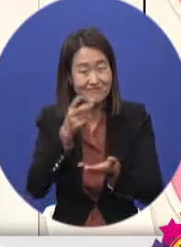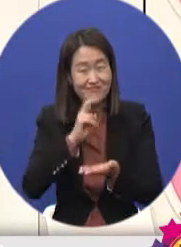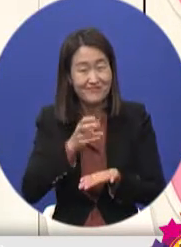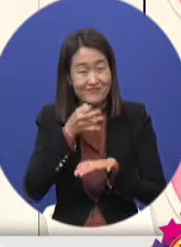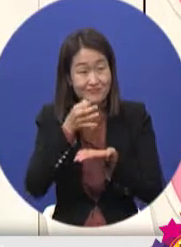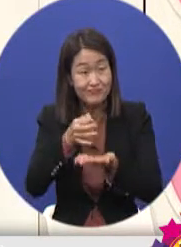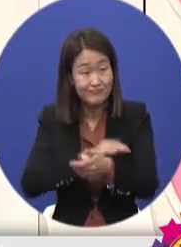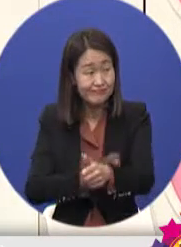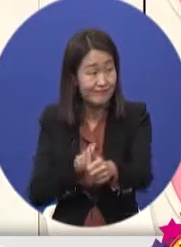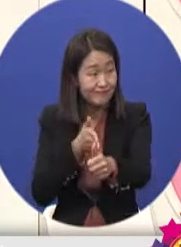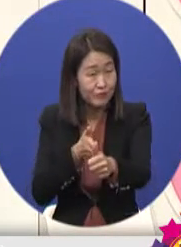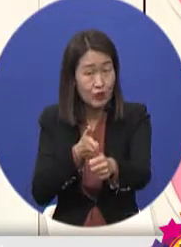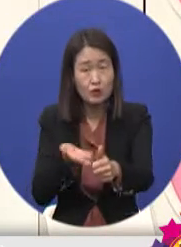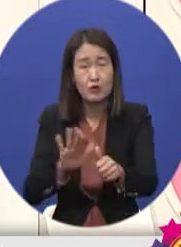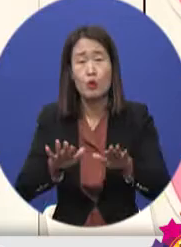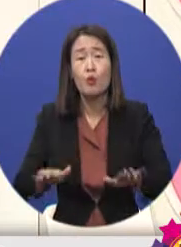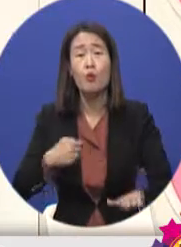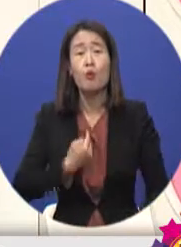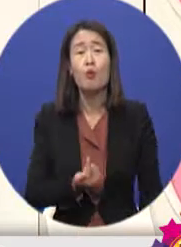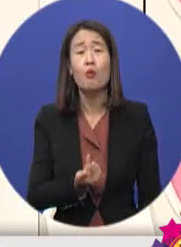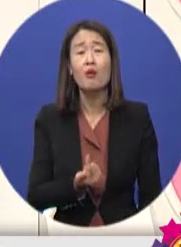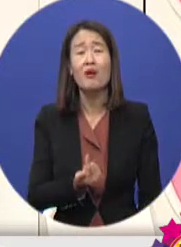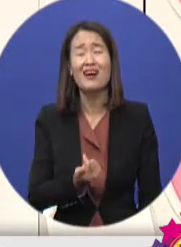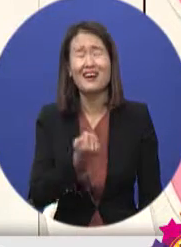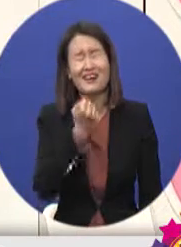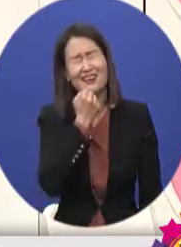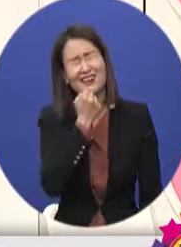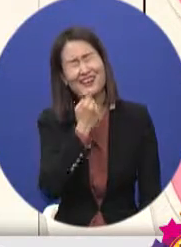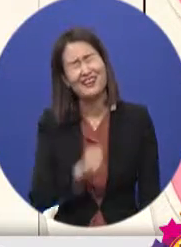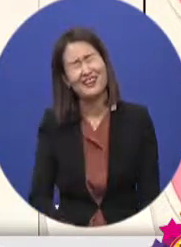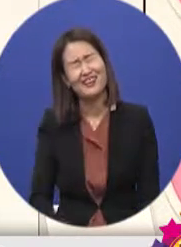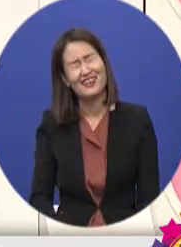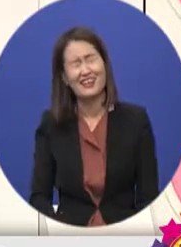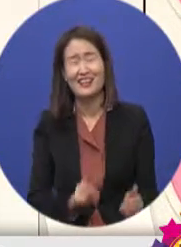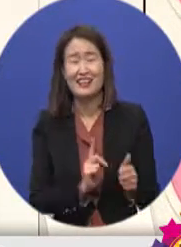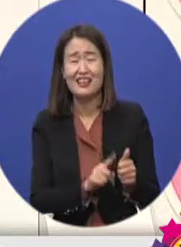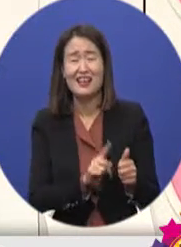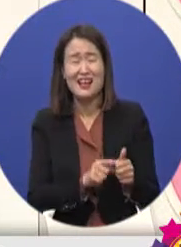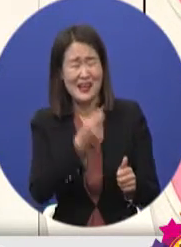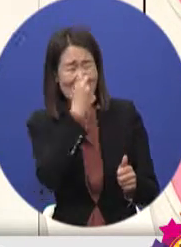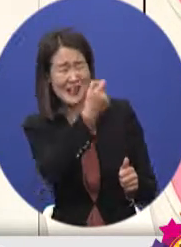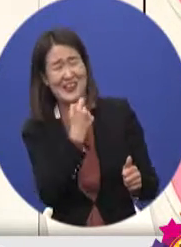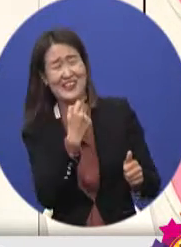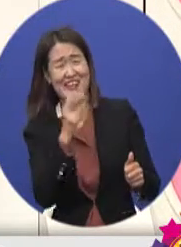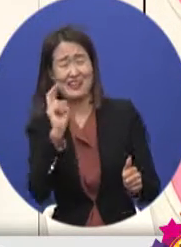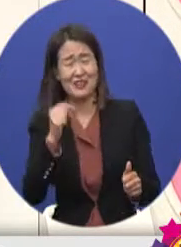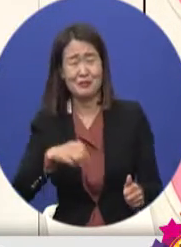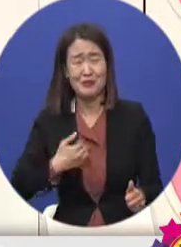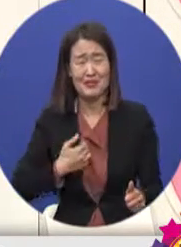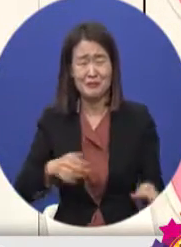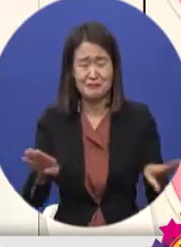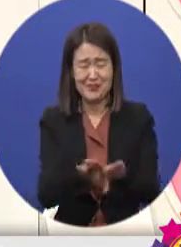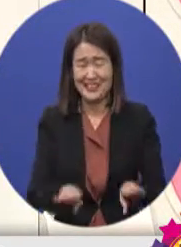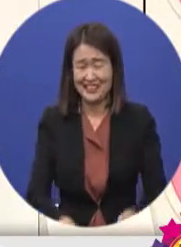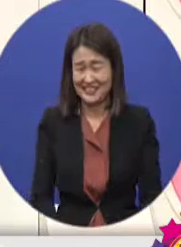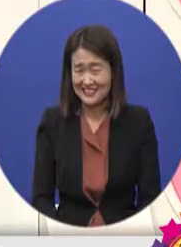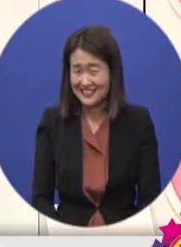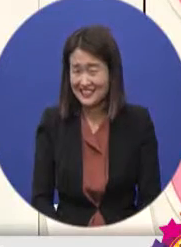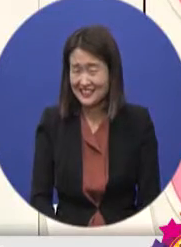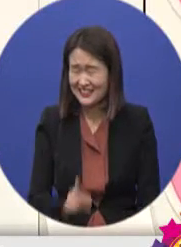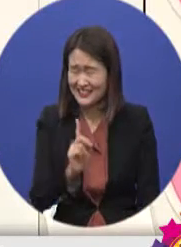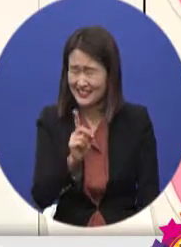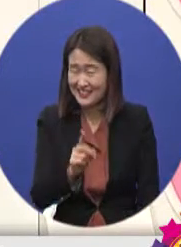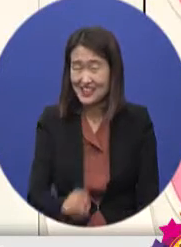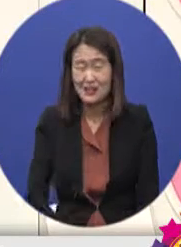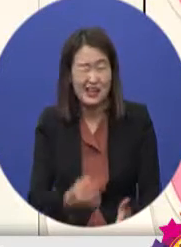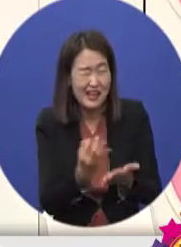해보세요. 네. 근데 어찌 오늘은 혼자 나오셨어? 우리 짝꿍이 저 골탕 먹이려고 안아불었어요.